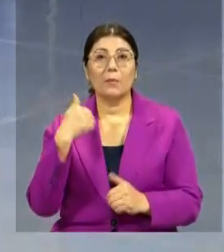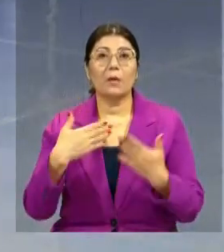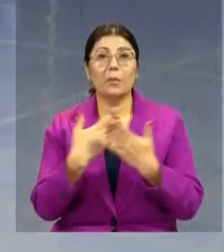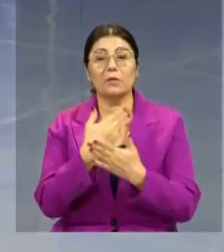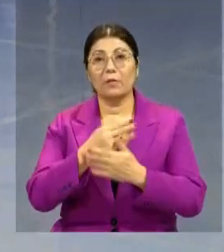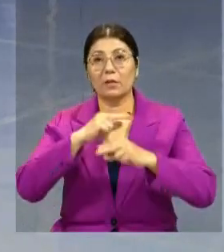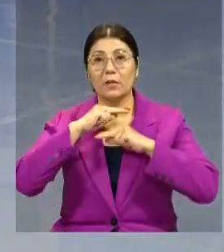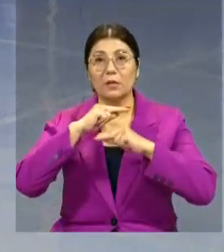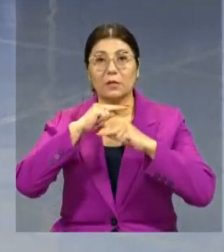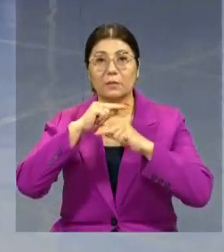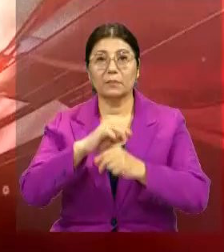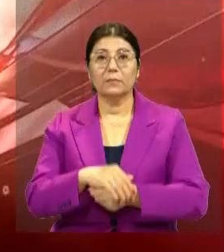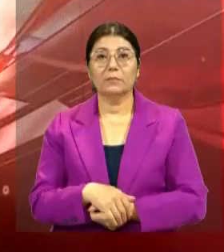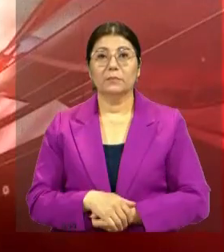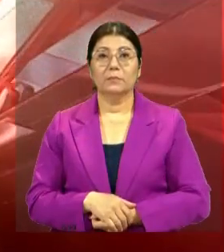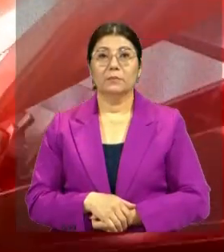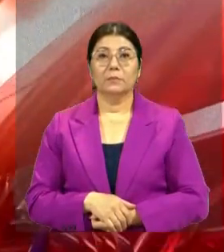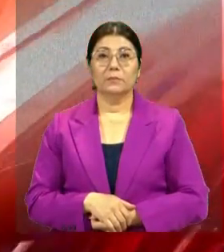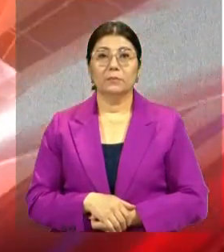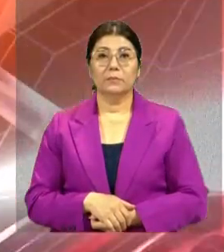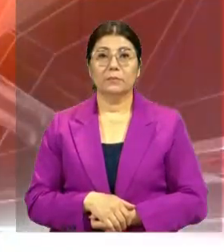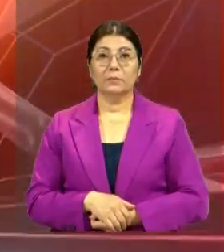жаңалықтарды назарларыңызға сұнбақпын.